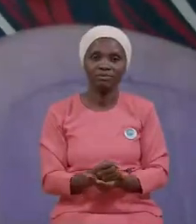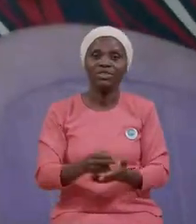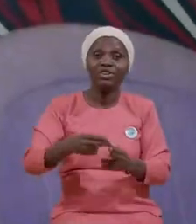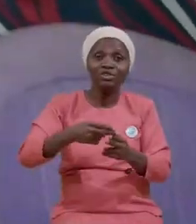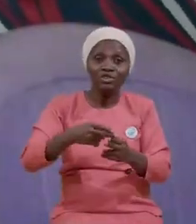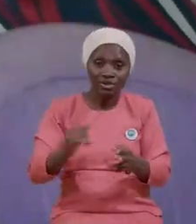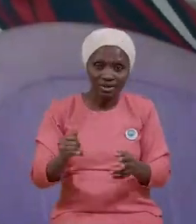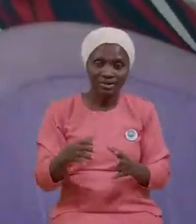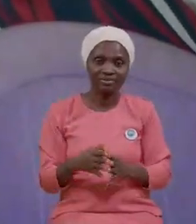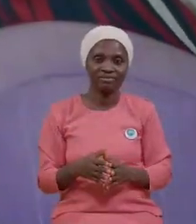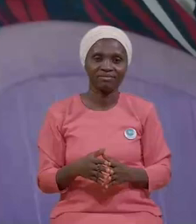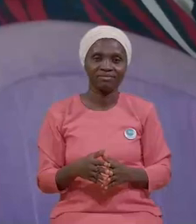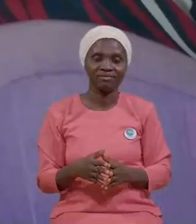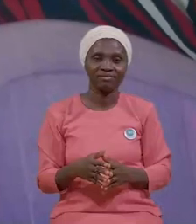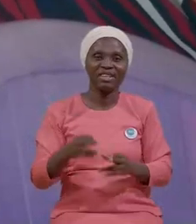Bientôt.